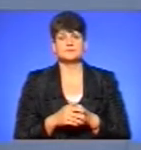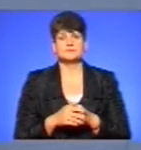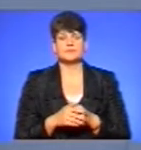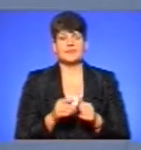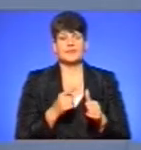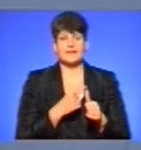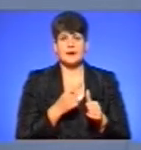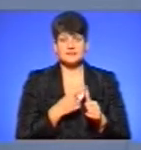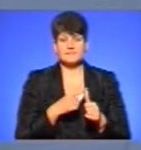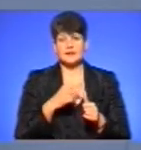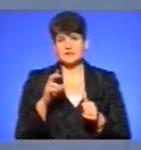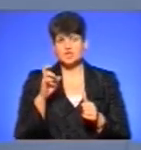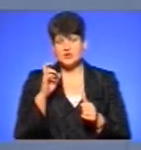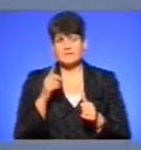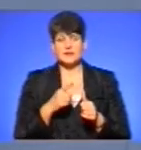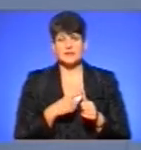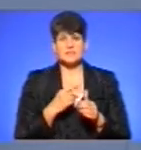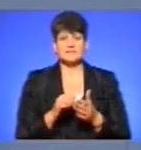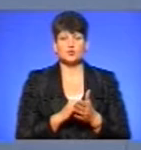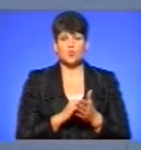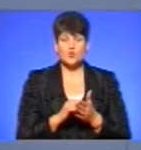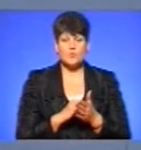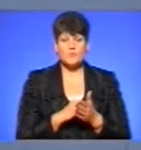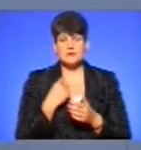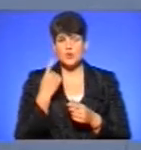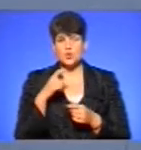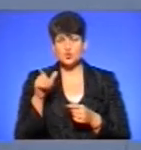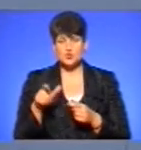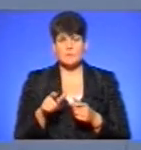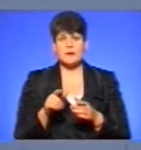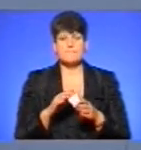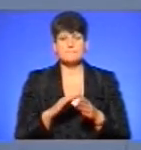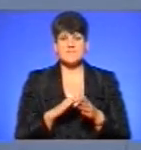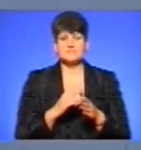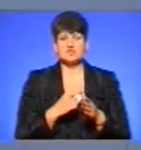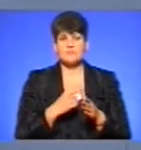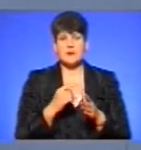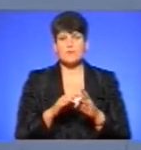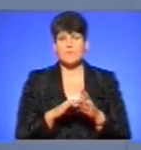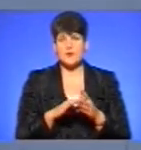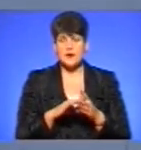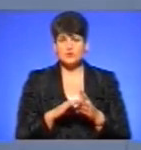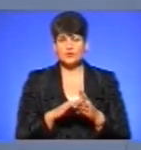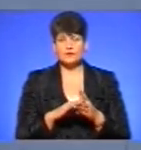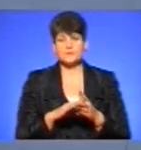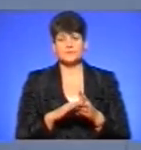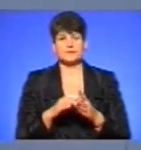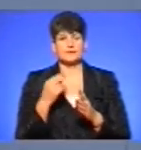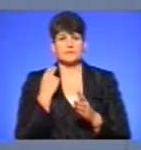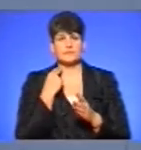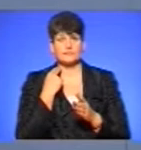Назва держави, назва документу, особа, прізвище, ім'я по батькові, як є в латиницею